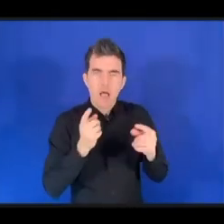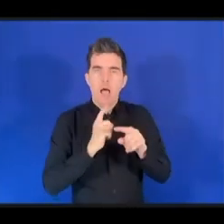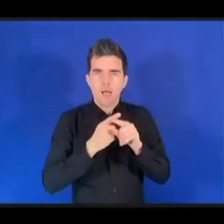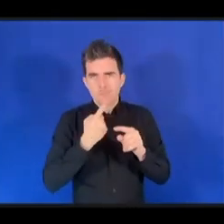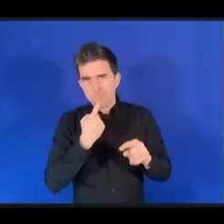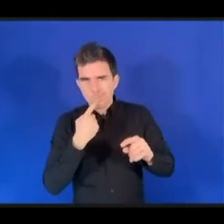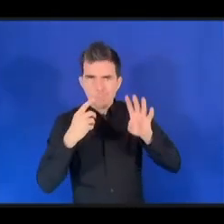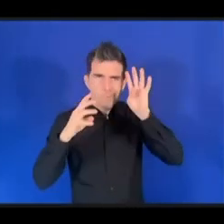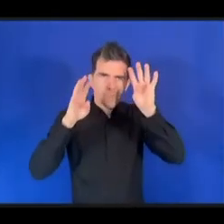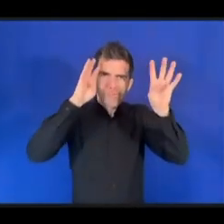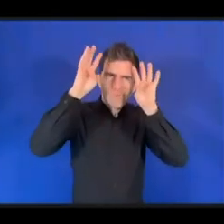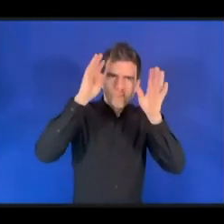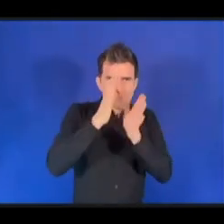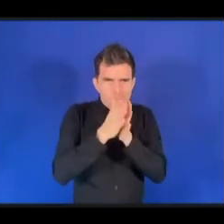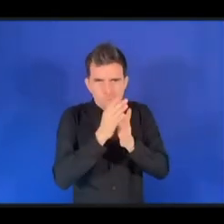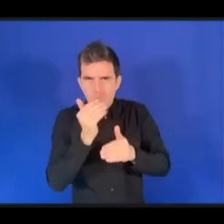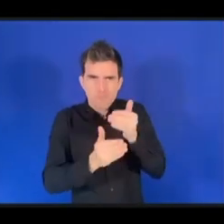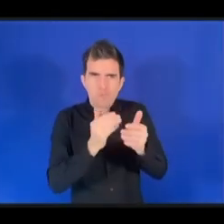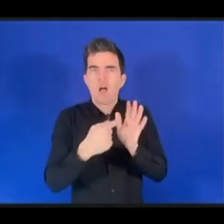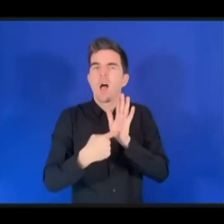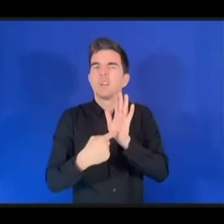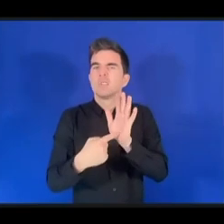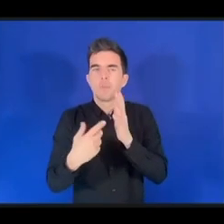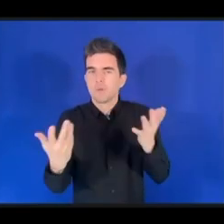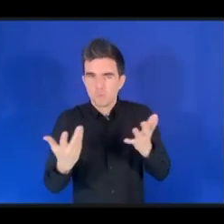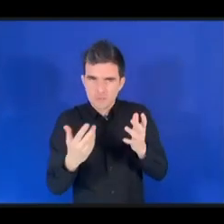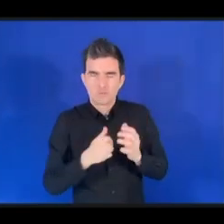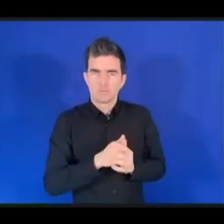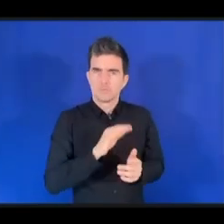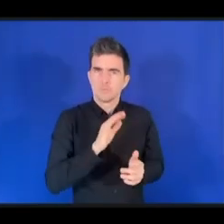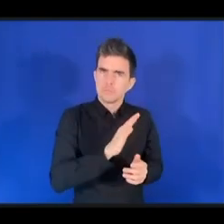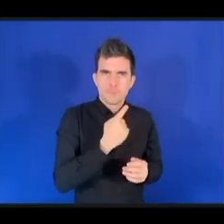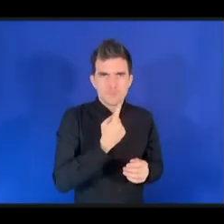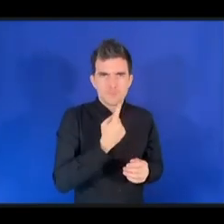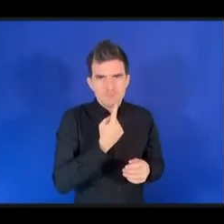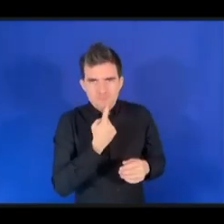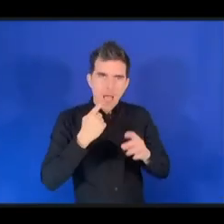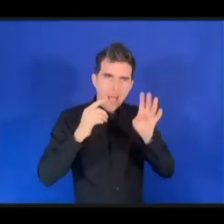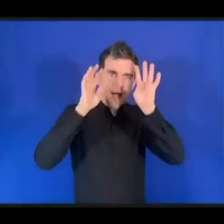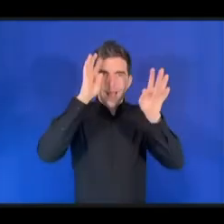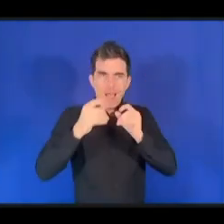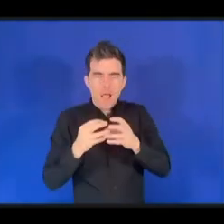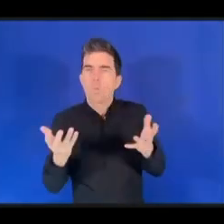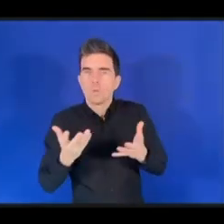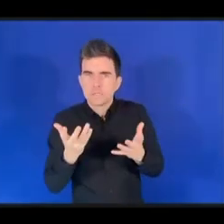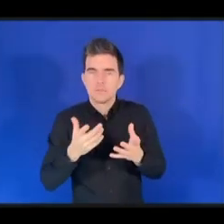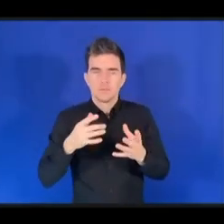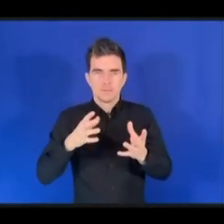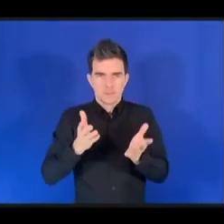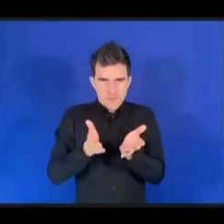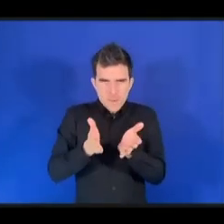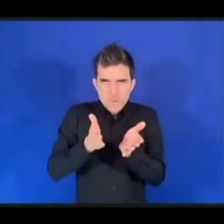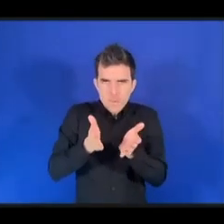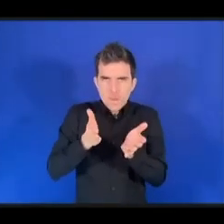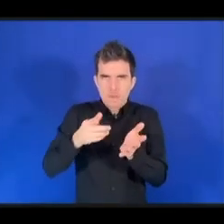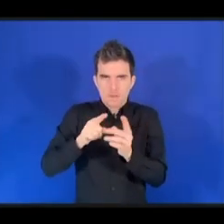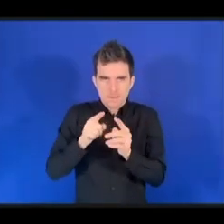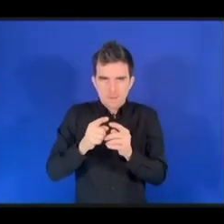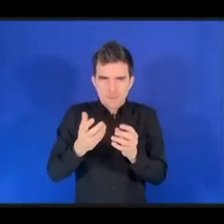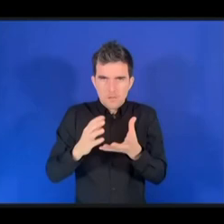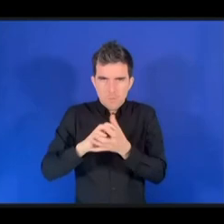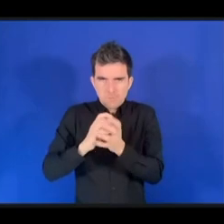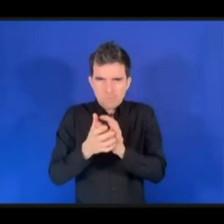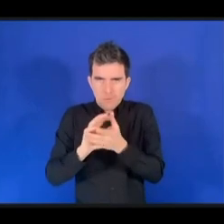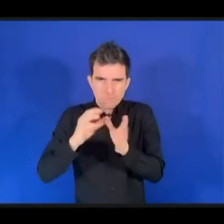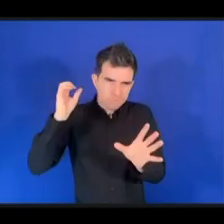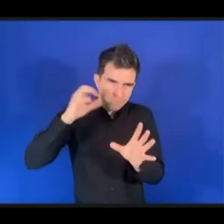セラミックになりそしてコンデンサーになってます例えば印刷や染め物